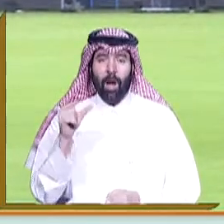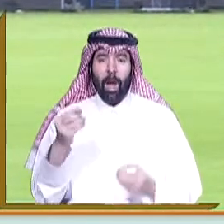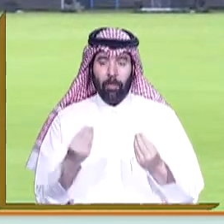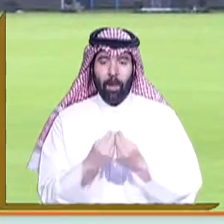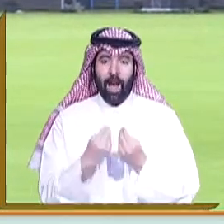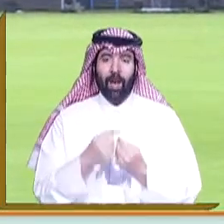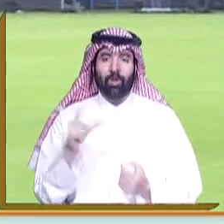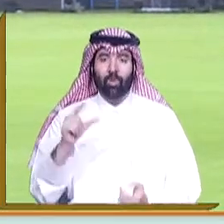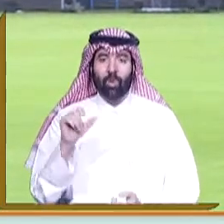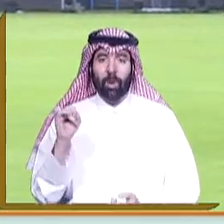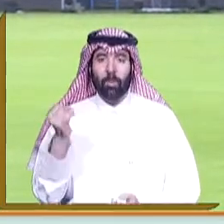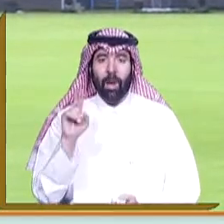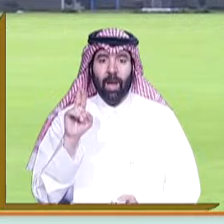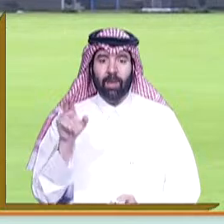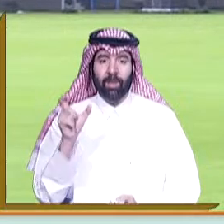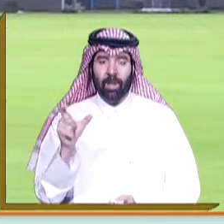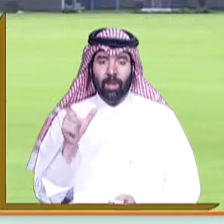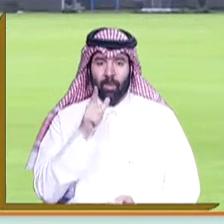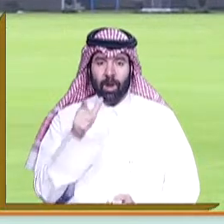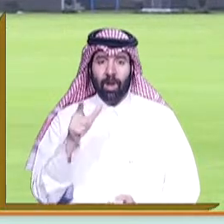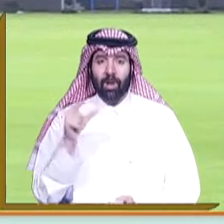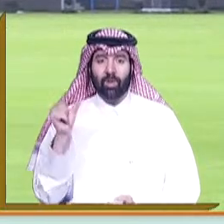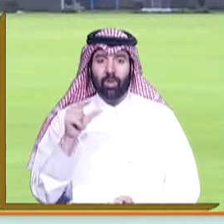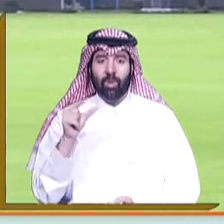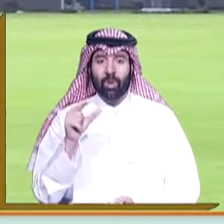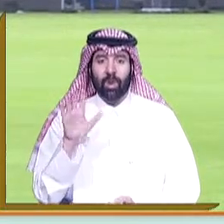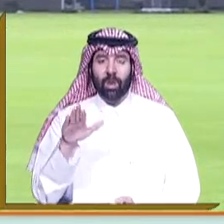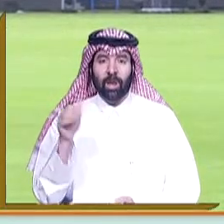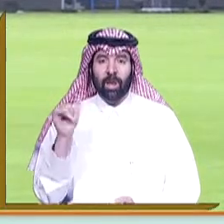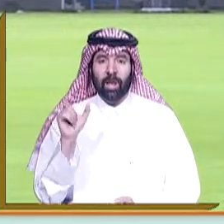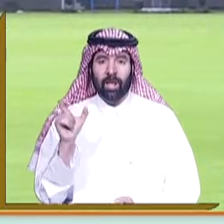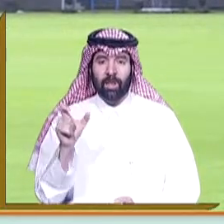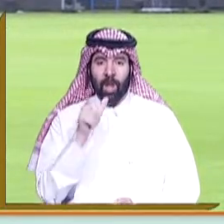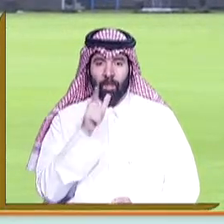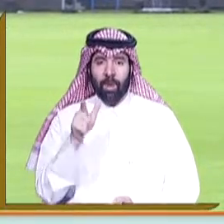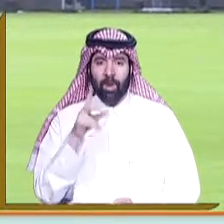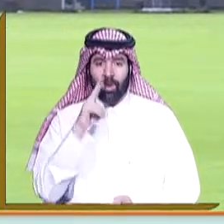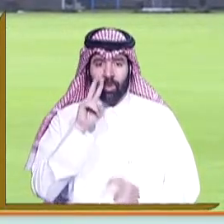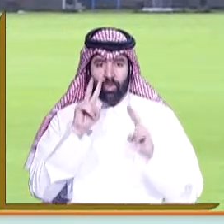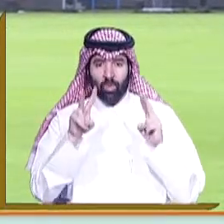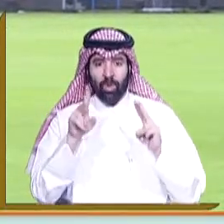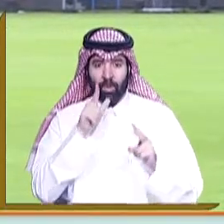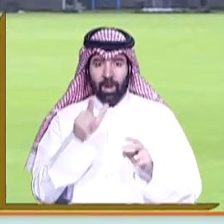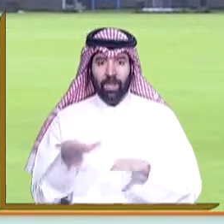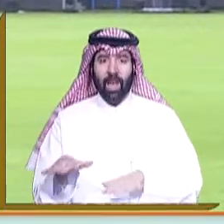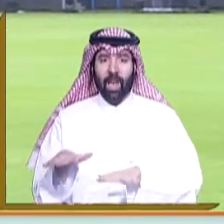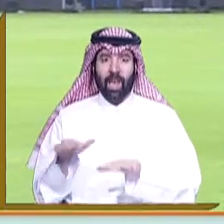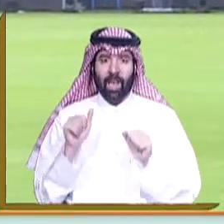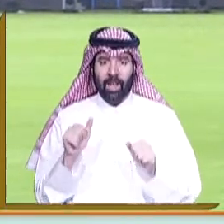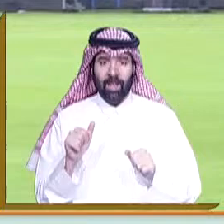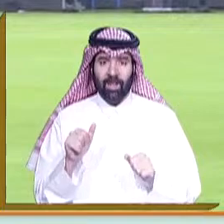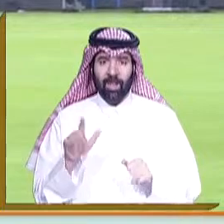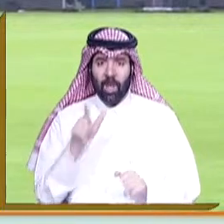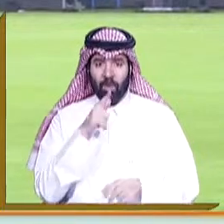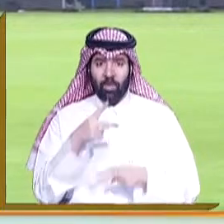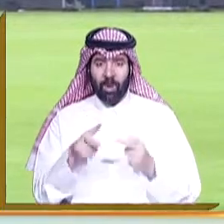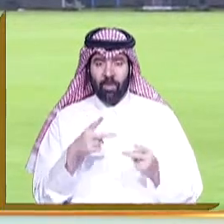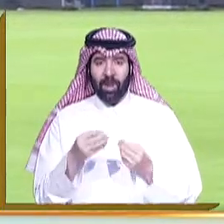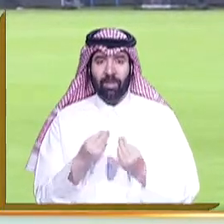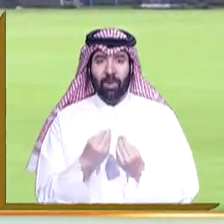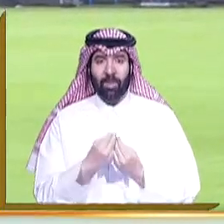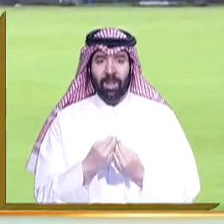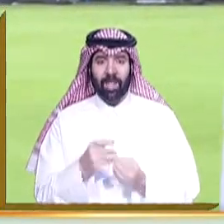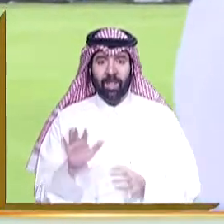النويصر والدكتور أحمد العنزلي والدكتور حسين باعفيف الخريجين من هذه